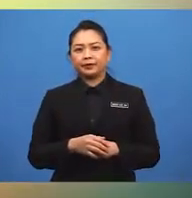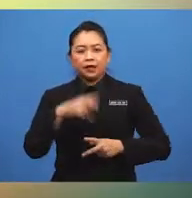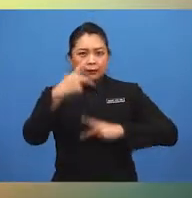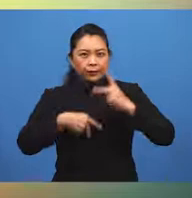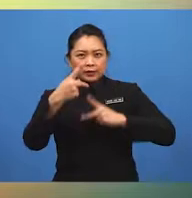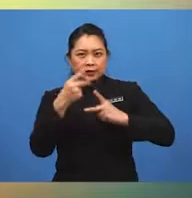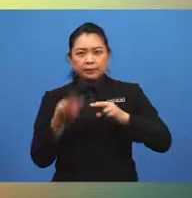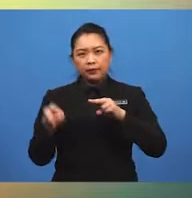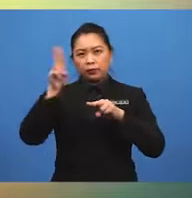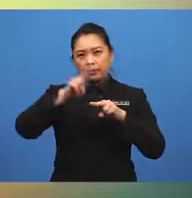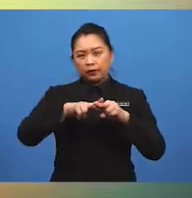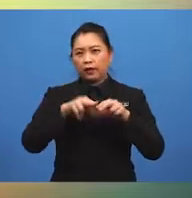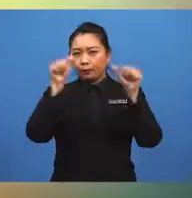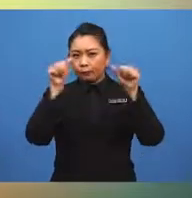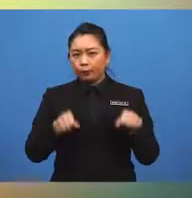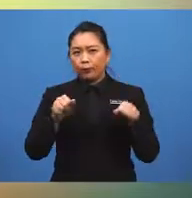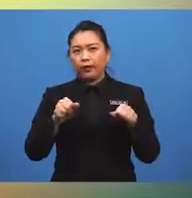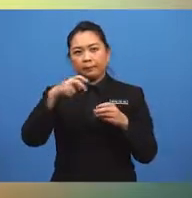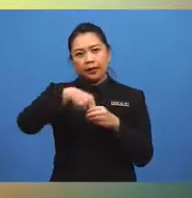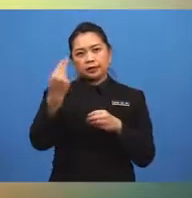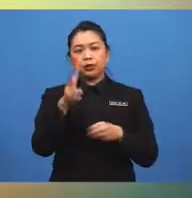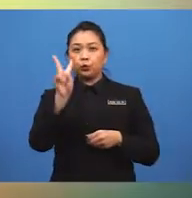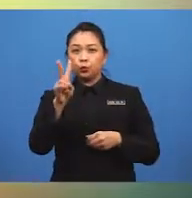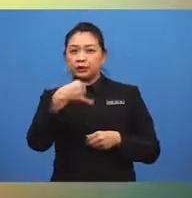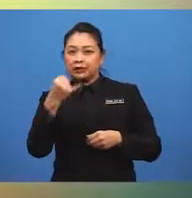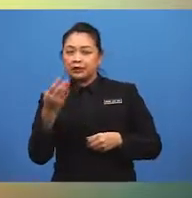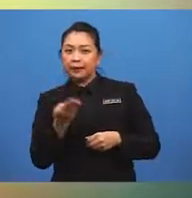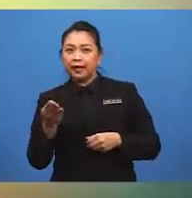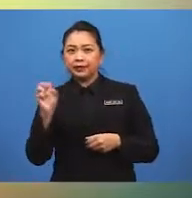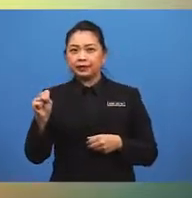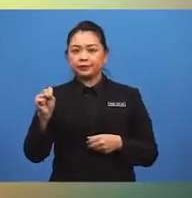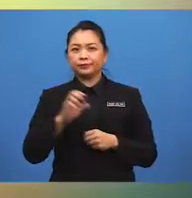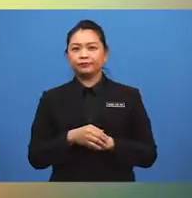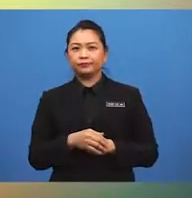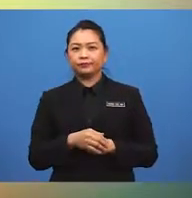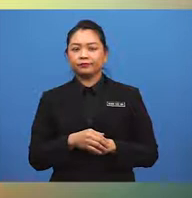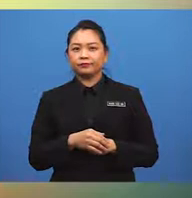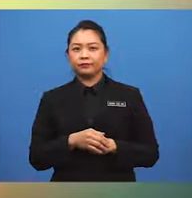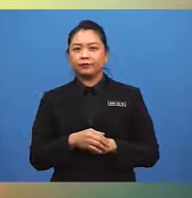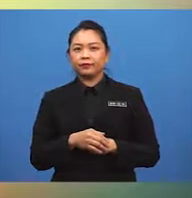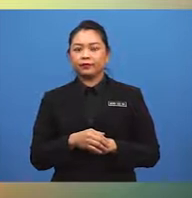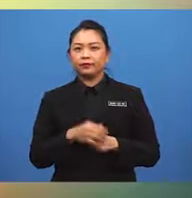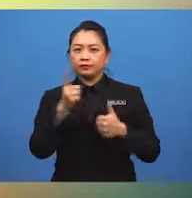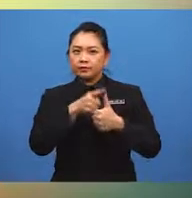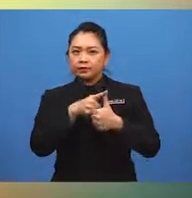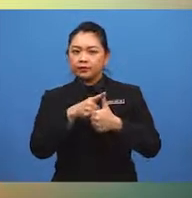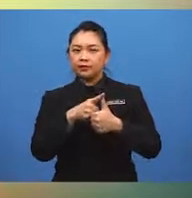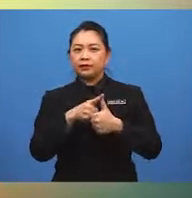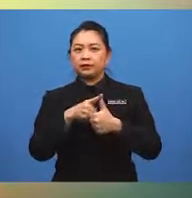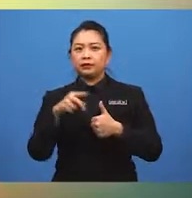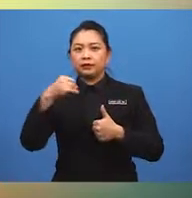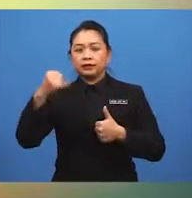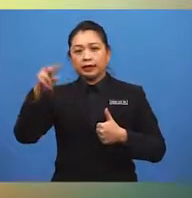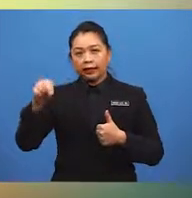Proses pendopan boleh menghasilkan dua jenis bahan semiconductor, iaitu semiconductor jenis